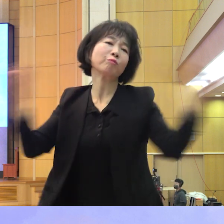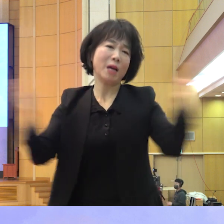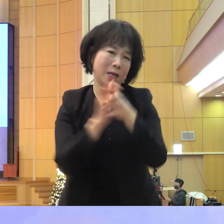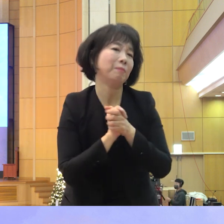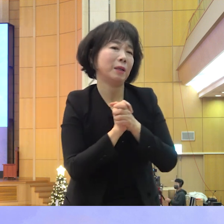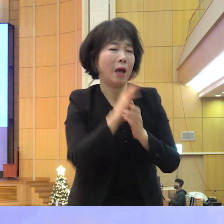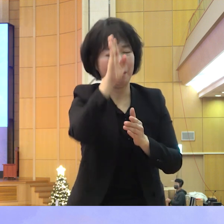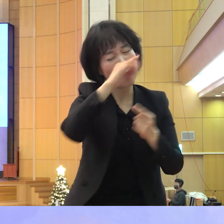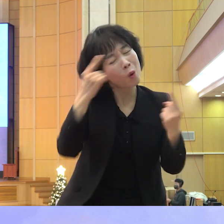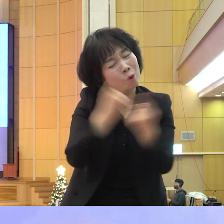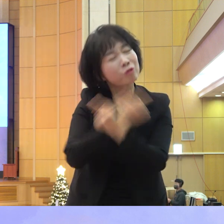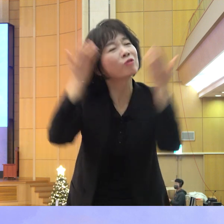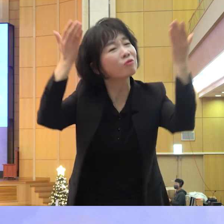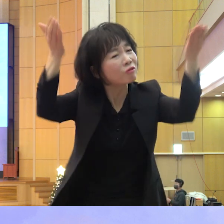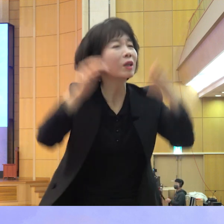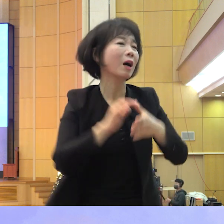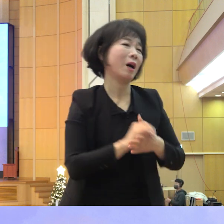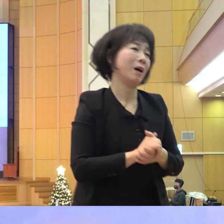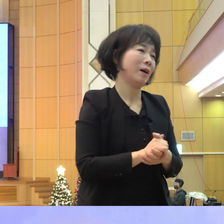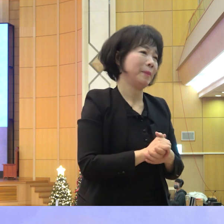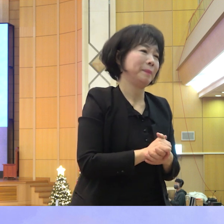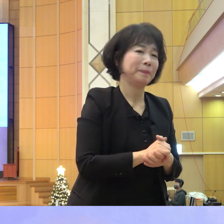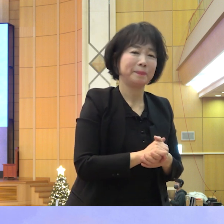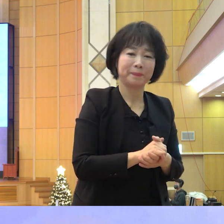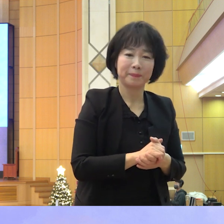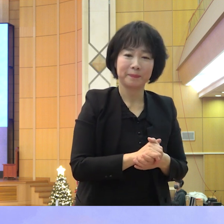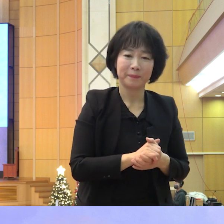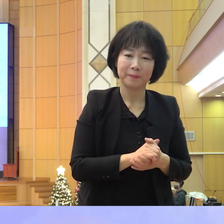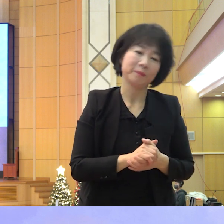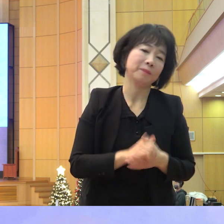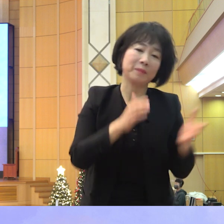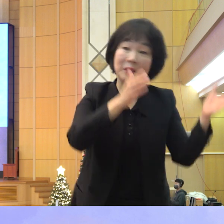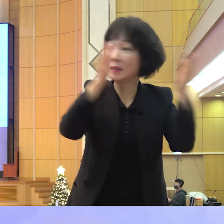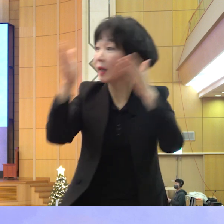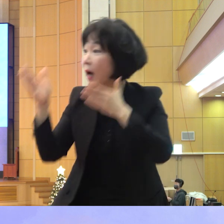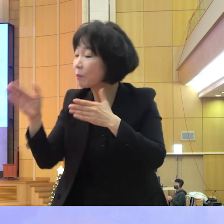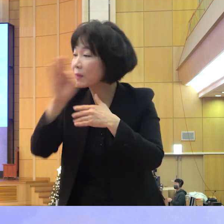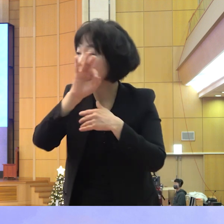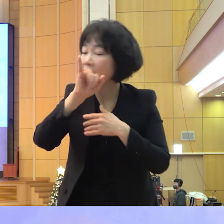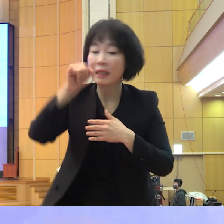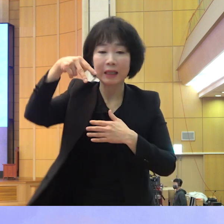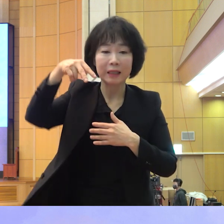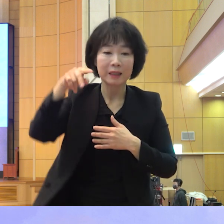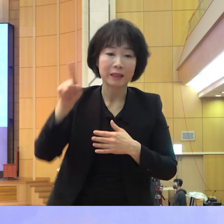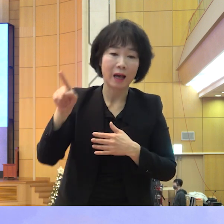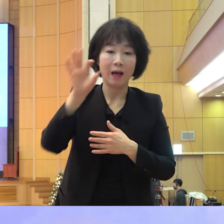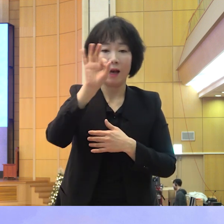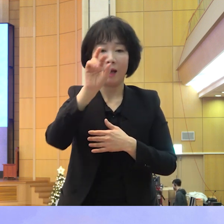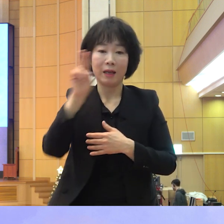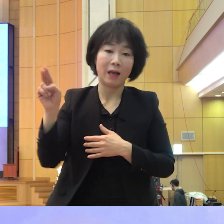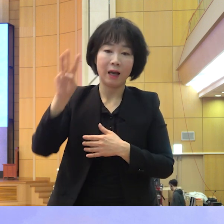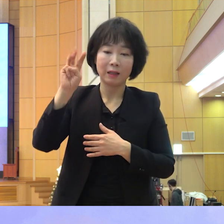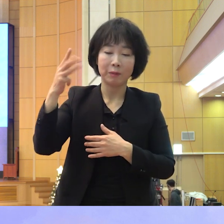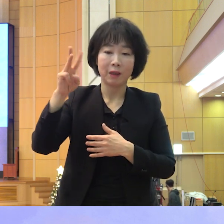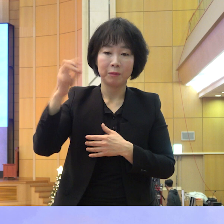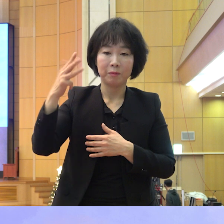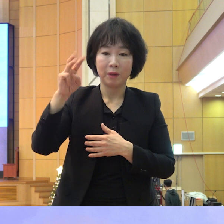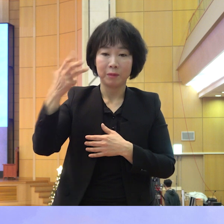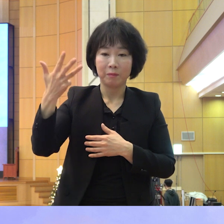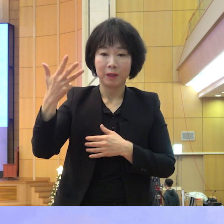거지요. 치료해 주는 거지요. 복 주시는 거지요. 이사야 38장 5절 이제 하나님이 또 뭘 보나